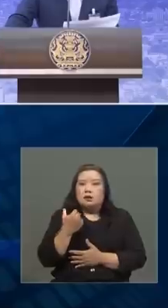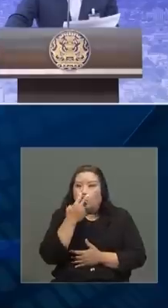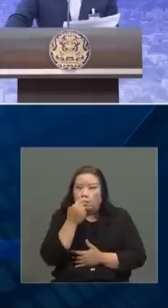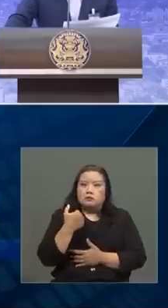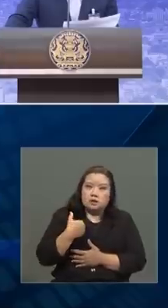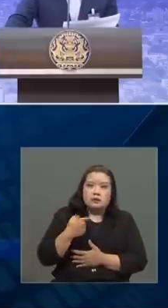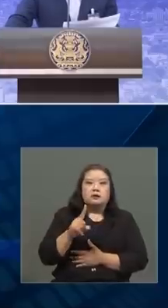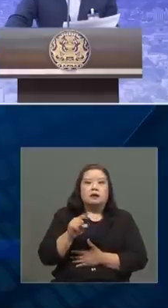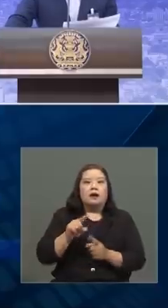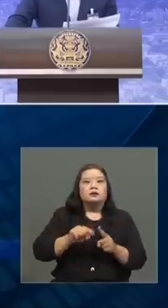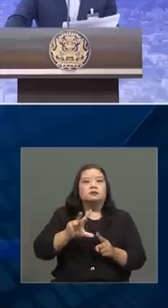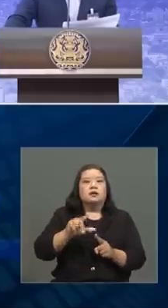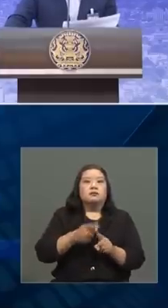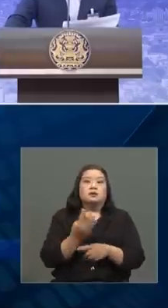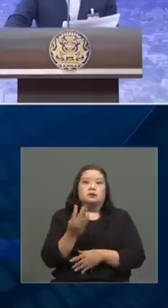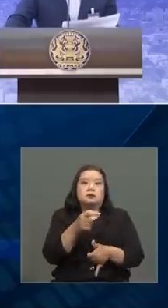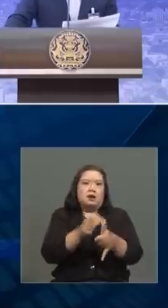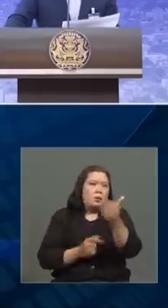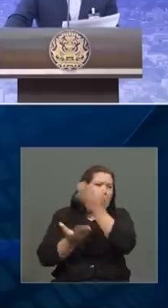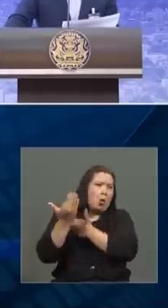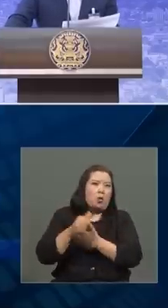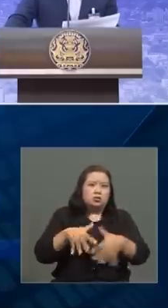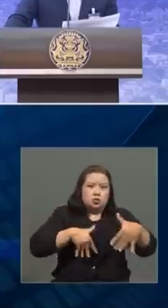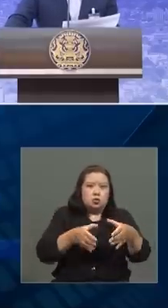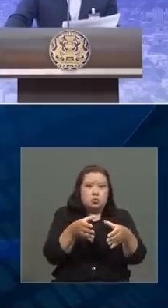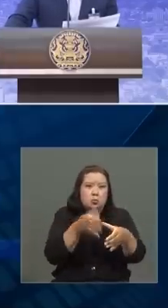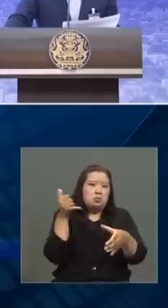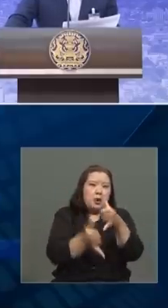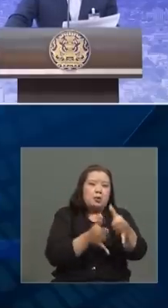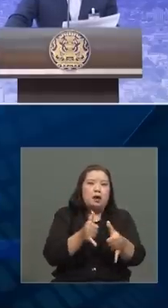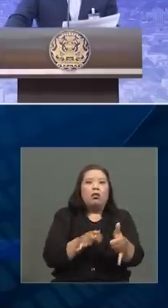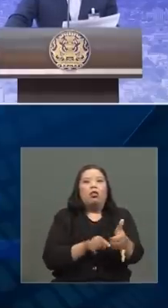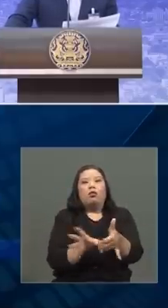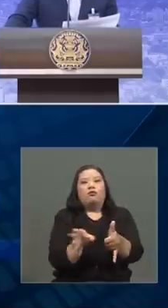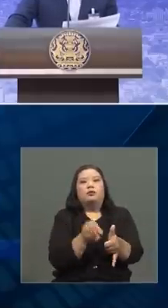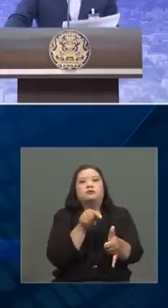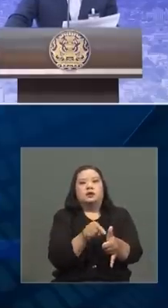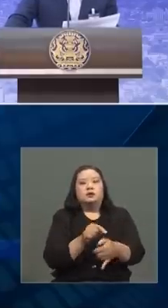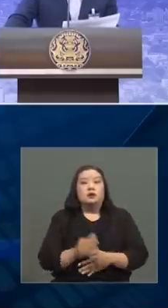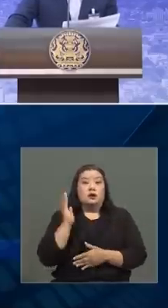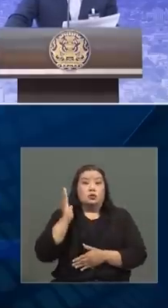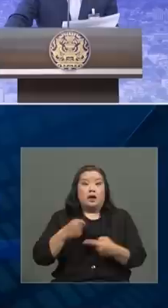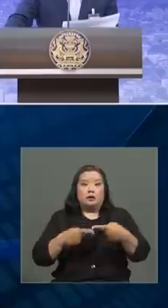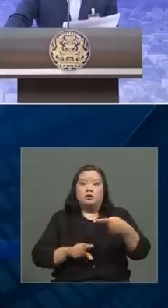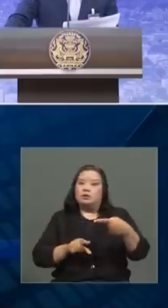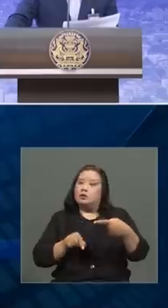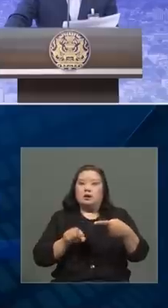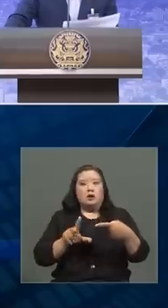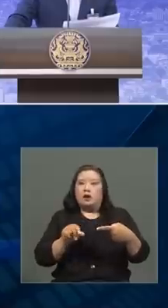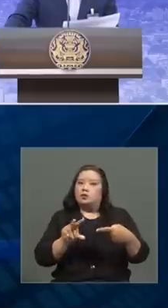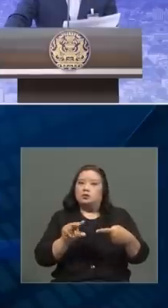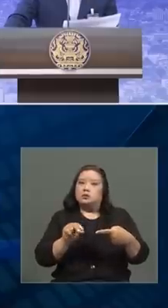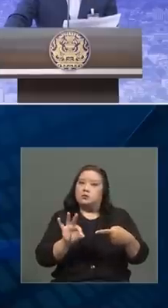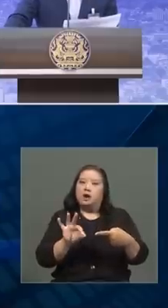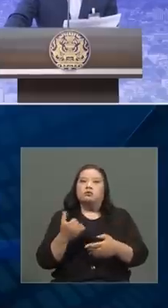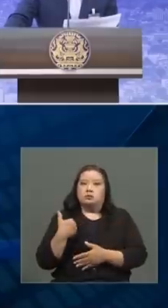23ไปสถานที่แออัดนะครับรายที่ร้อยสามสิบเก้าเป็นชายไทยอายุ 35ปีอยู่กรุงเทพนี้